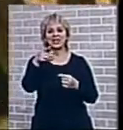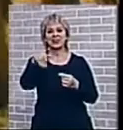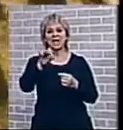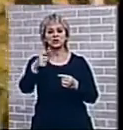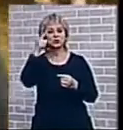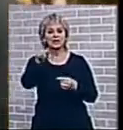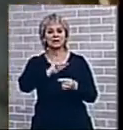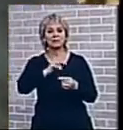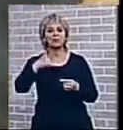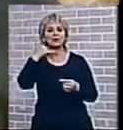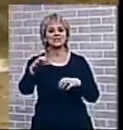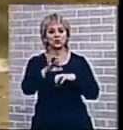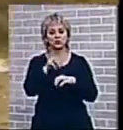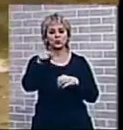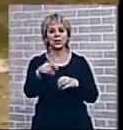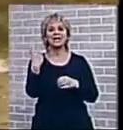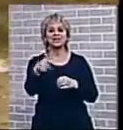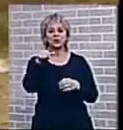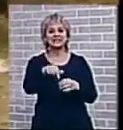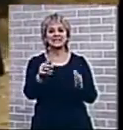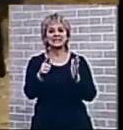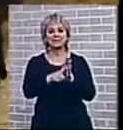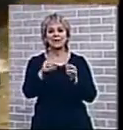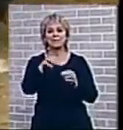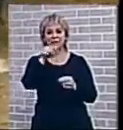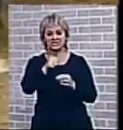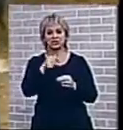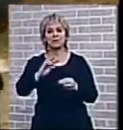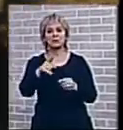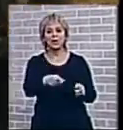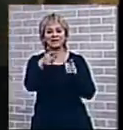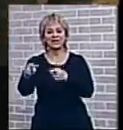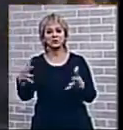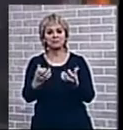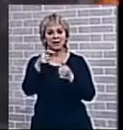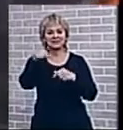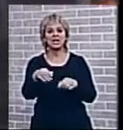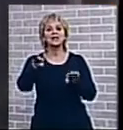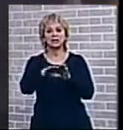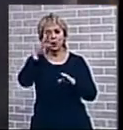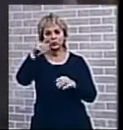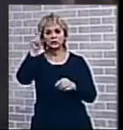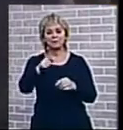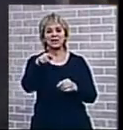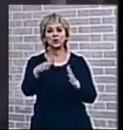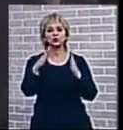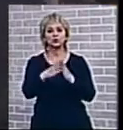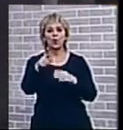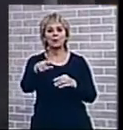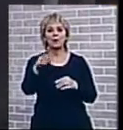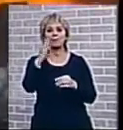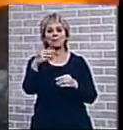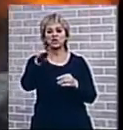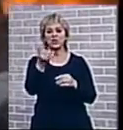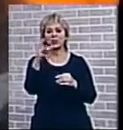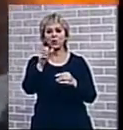узнал на работе. Позвонила супруга. Ее с 10-месячным ребенком эвакуировали спасатели. Когда мужчина приехал к дому по